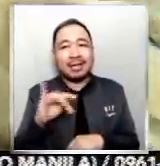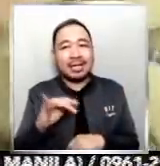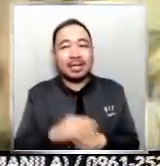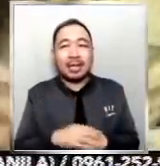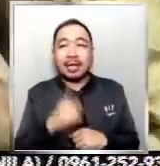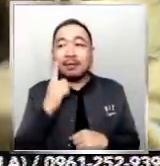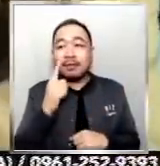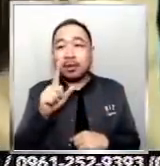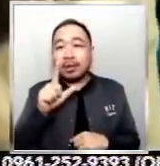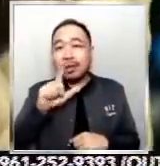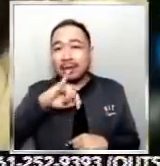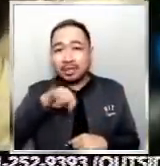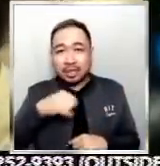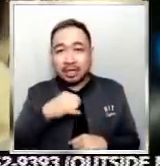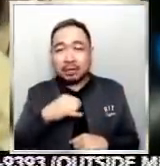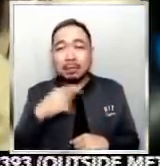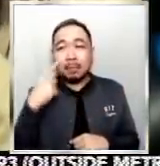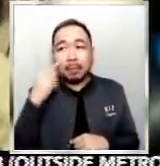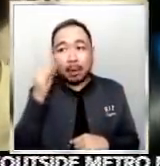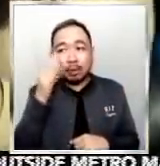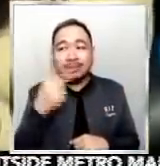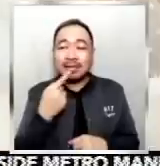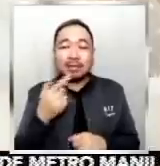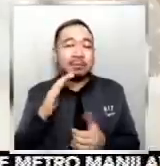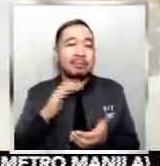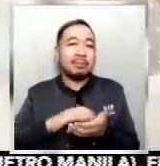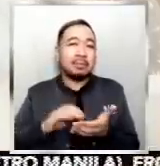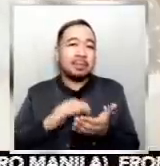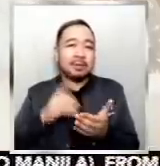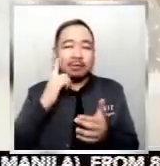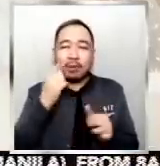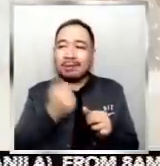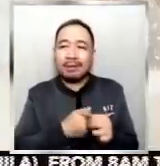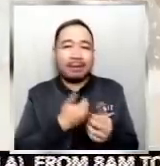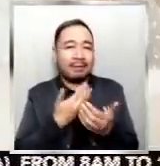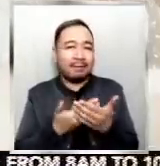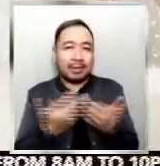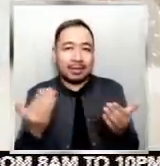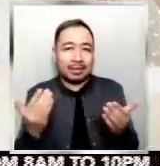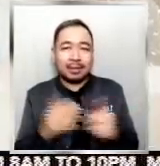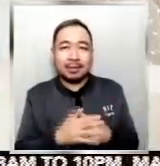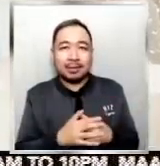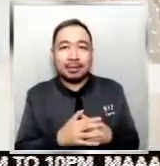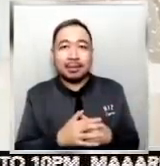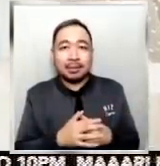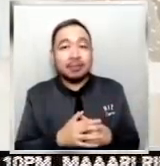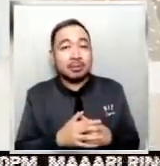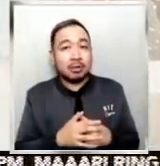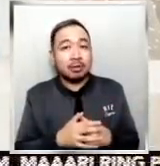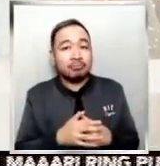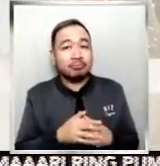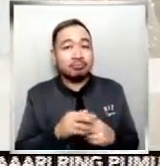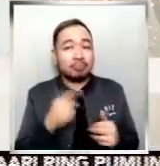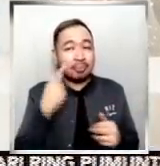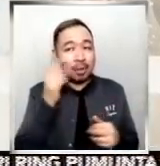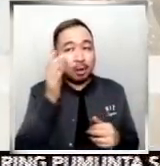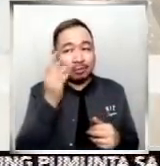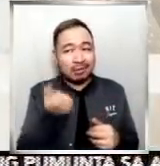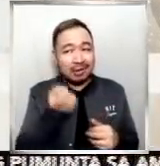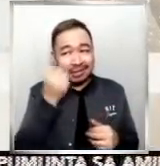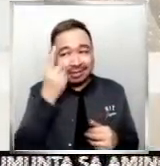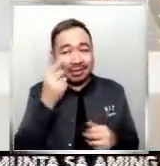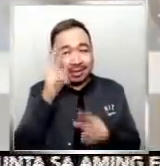rin siya ng kapatawaran para sa lahat-lahat. Naiintindihan at nirerespeto niya raw ang desisyon nitong pumunta